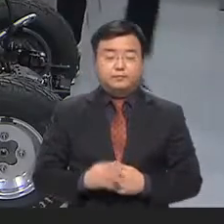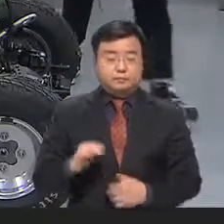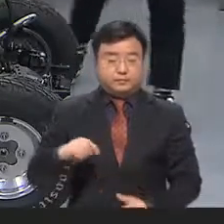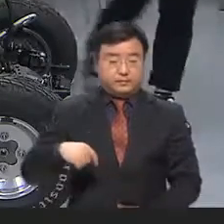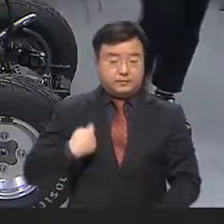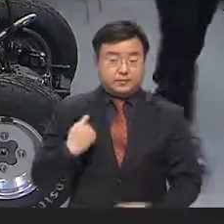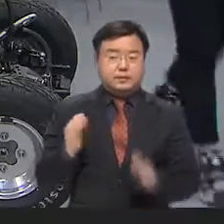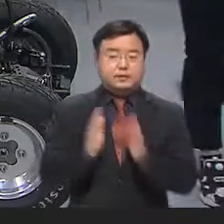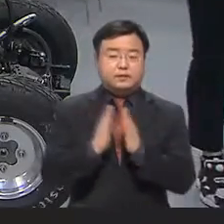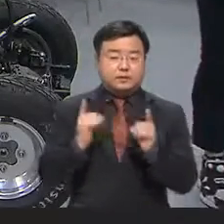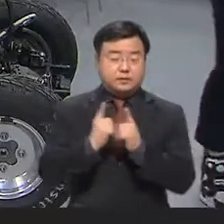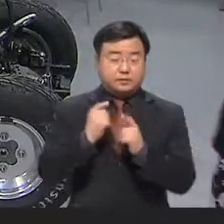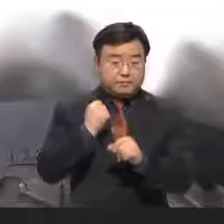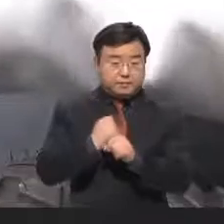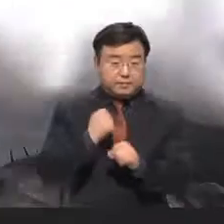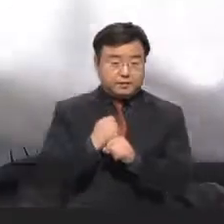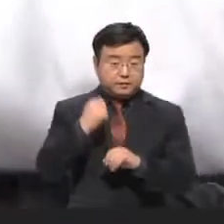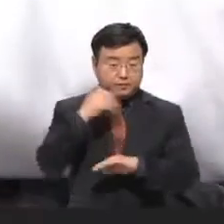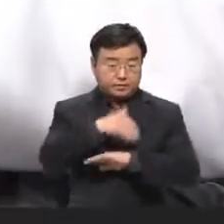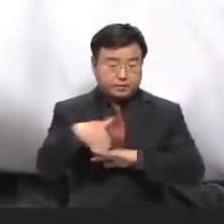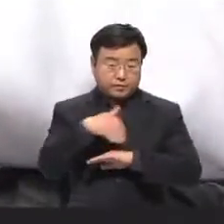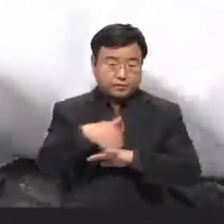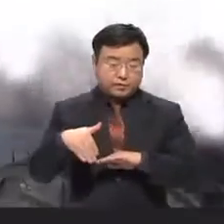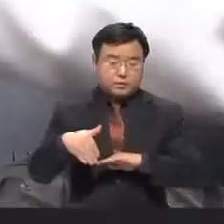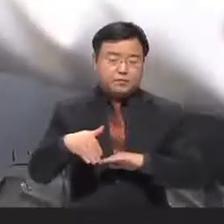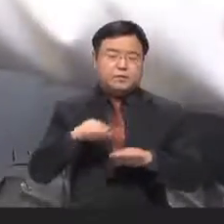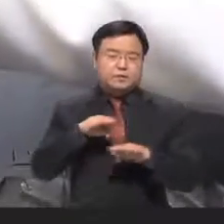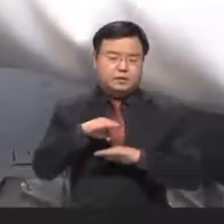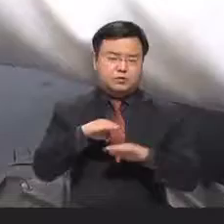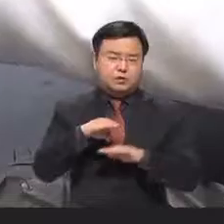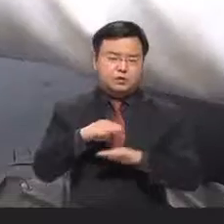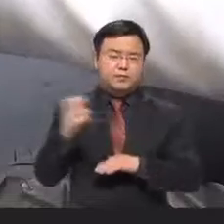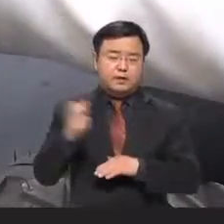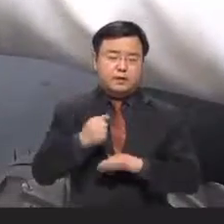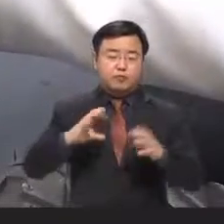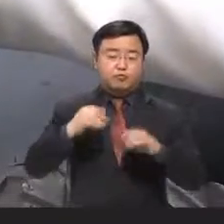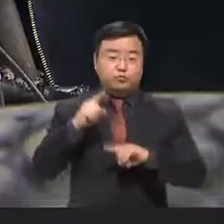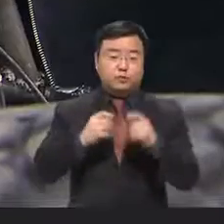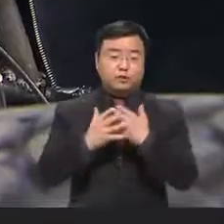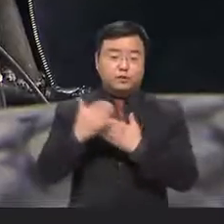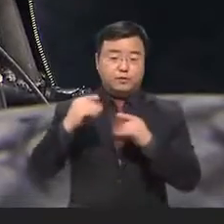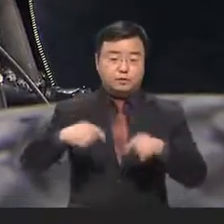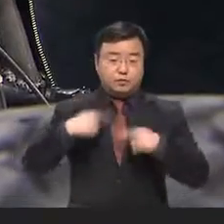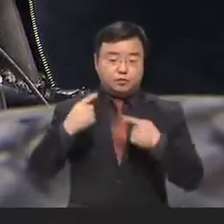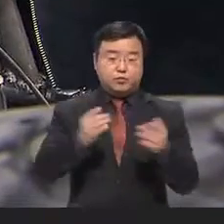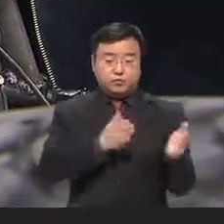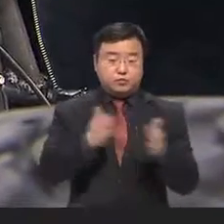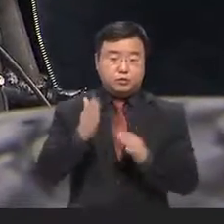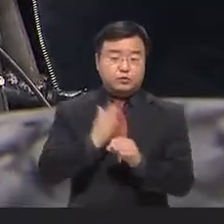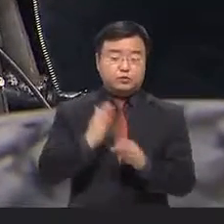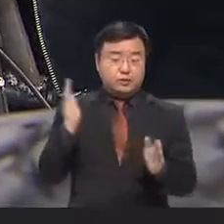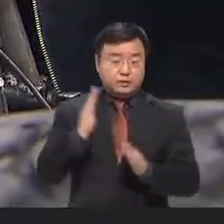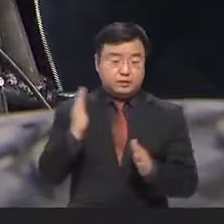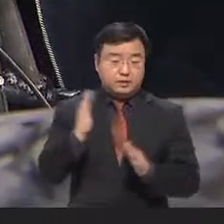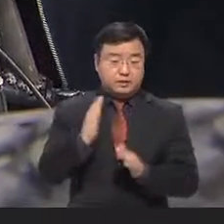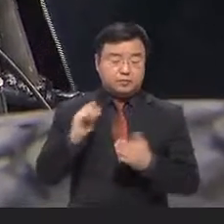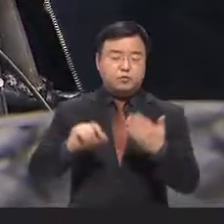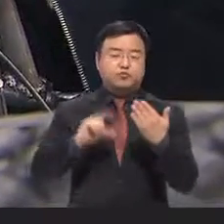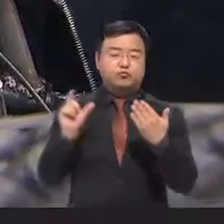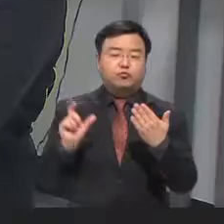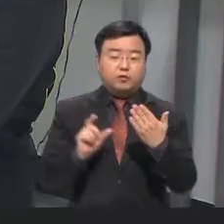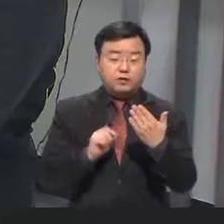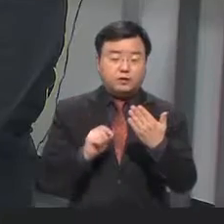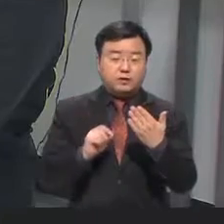자신들이 직접 설계하고 제작하는 자동차로 국제대회 출전을 준비하는 학생들. 대회가 9월이라 1학기는 휴학을